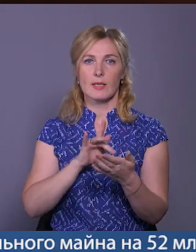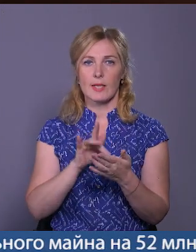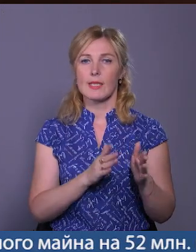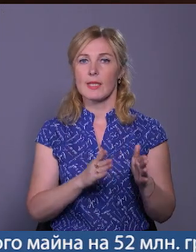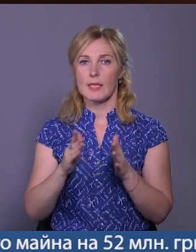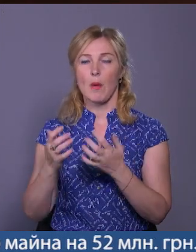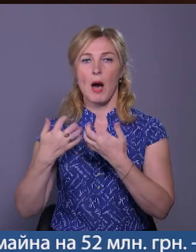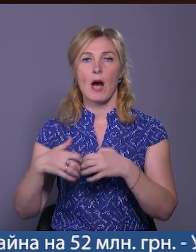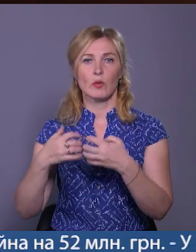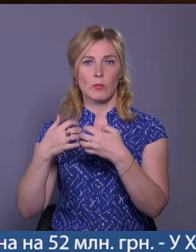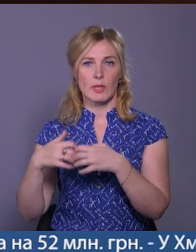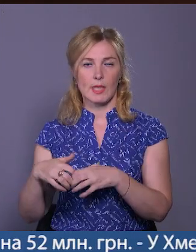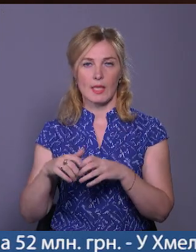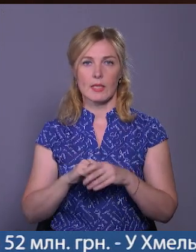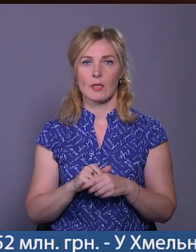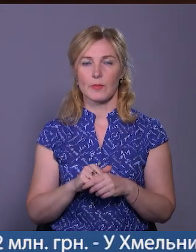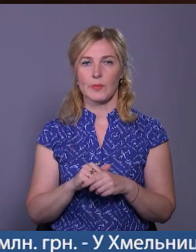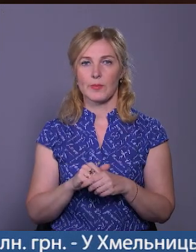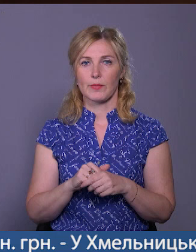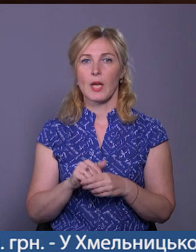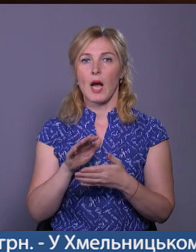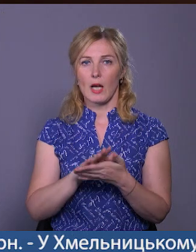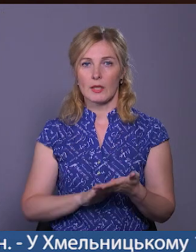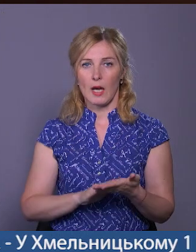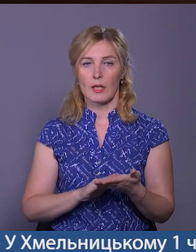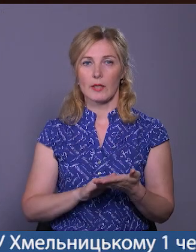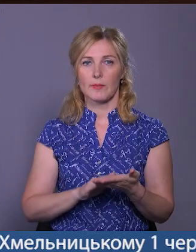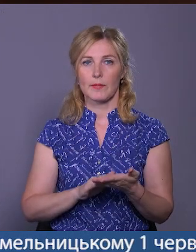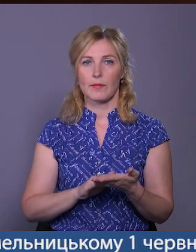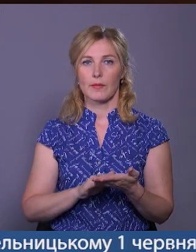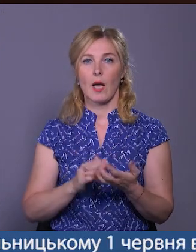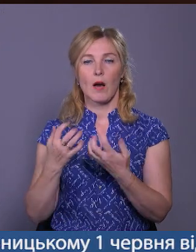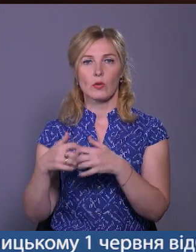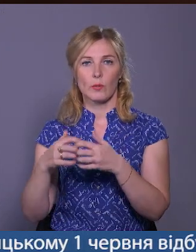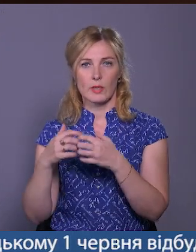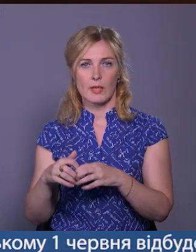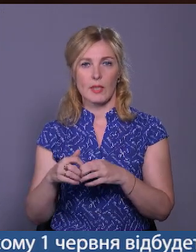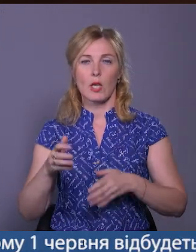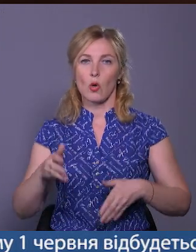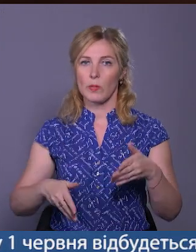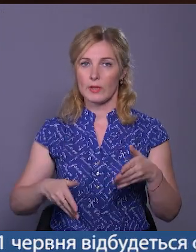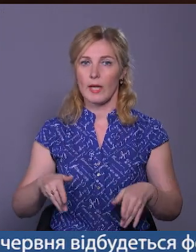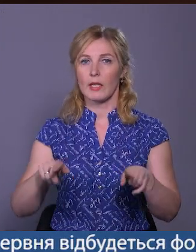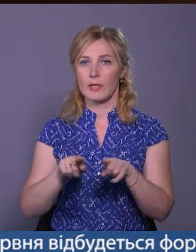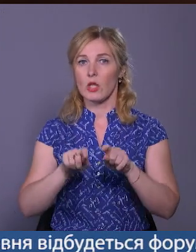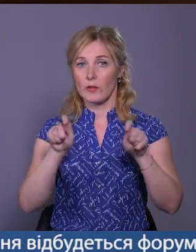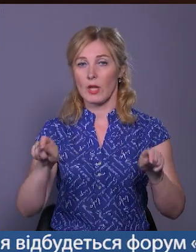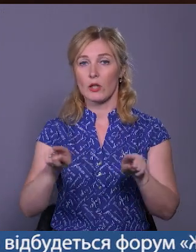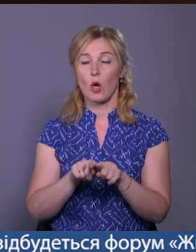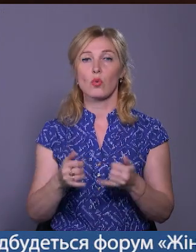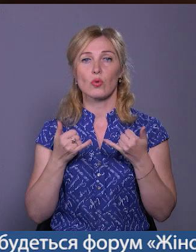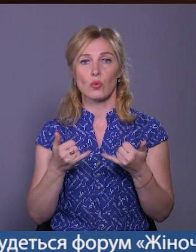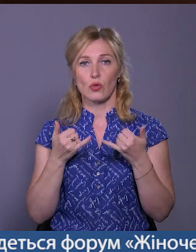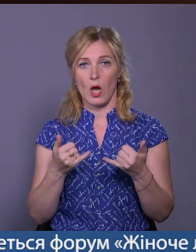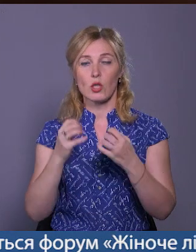автоматизації А тепер далі ми рухаємося в області автоматизацію роботи техніки і теж відкривають таку сучасну